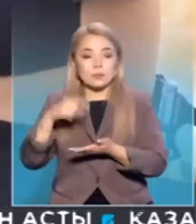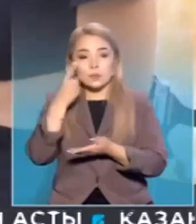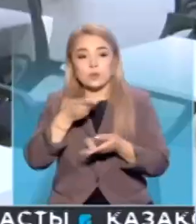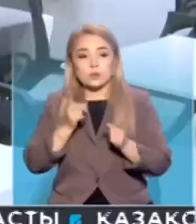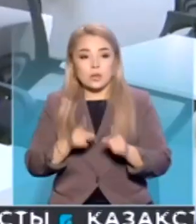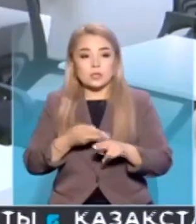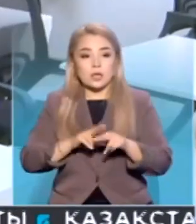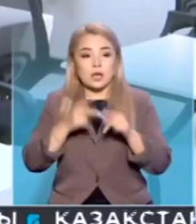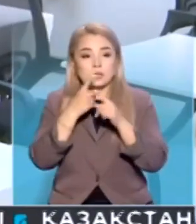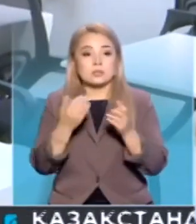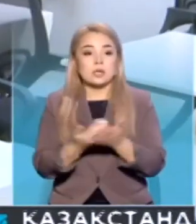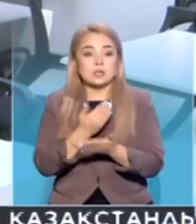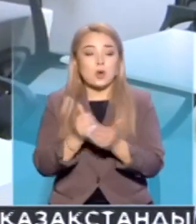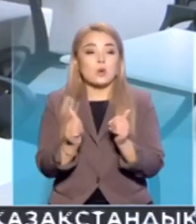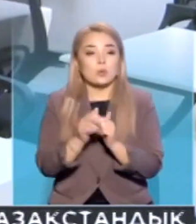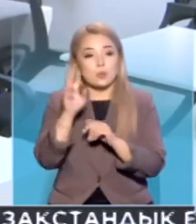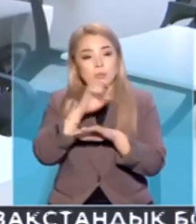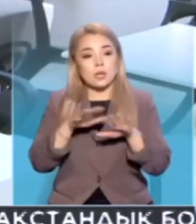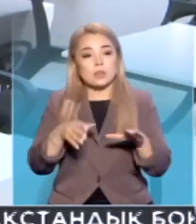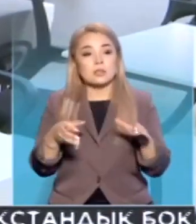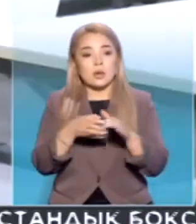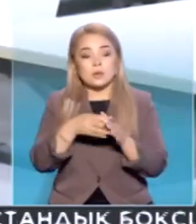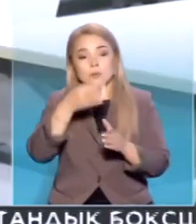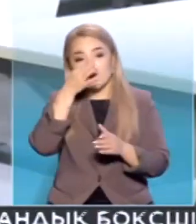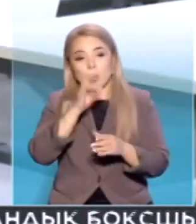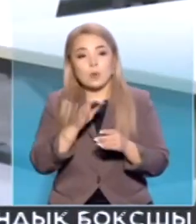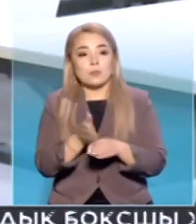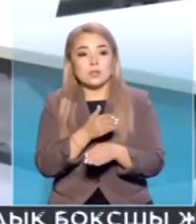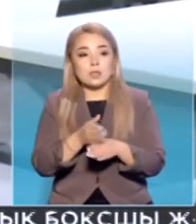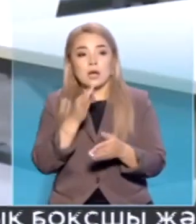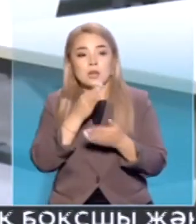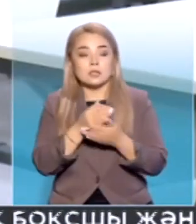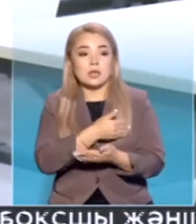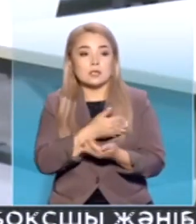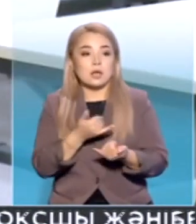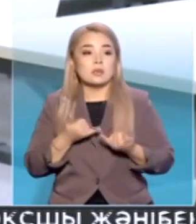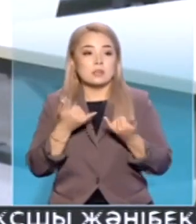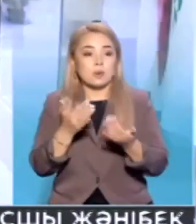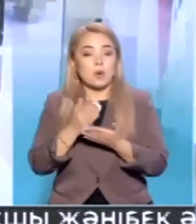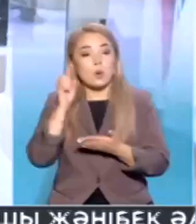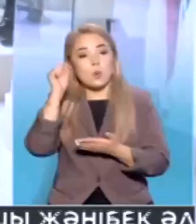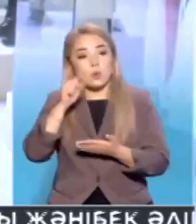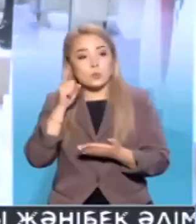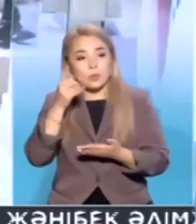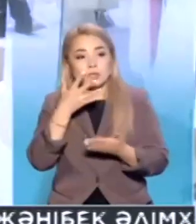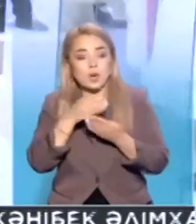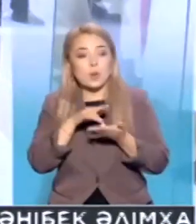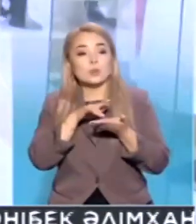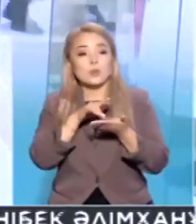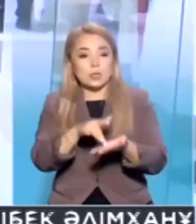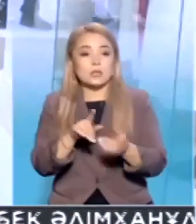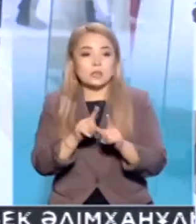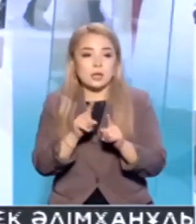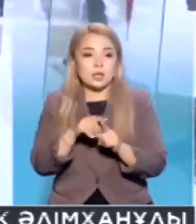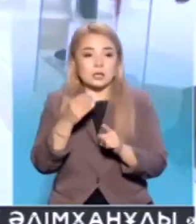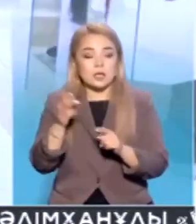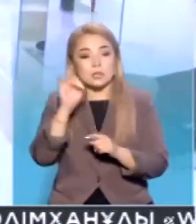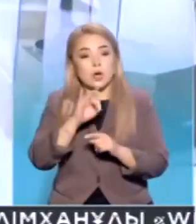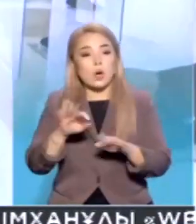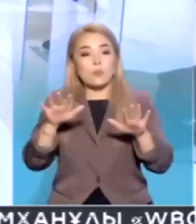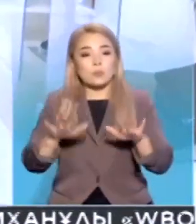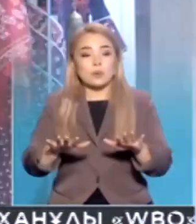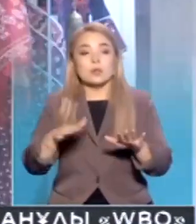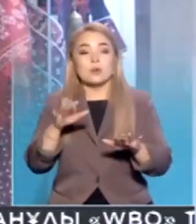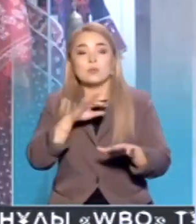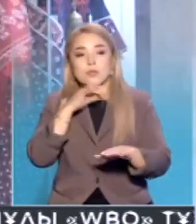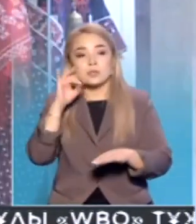жарияланады. Осылайша көрші ел туристік саладағы тәжірибесімен бөлісуге ниетті. Жалпы өзбек туризмі өркендеу үстінде, мұнда тарихи орындар мен мұралар